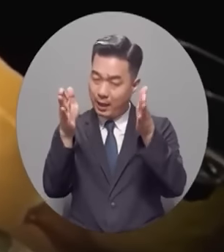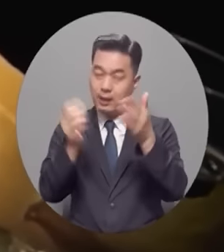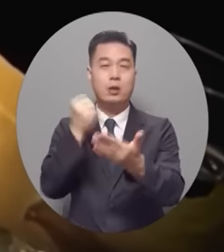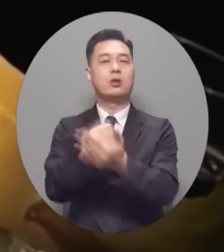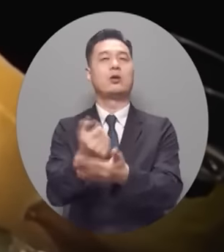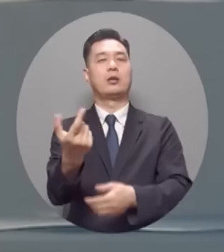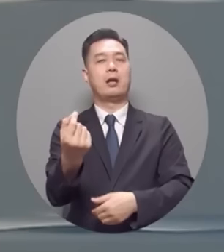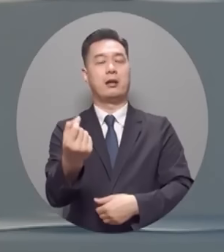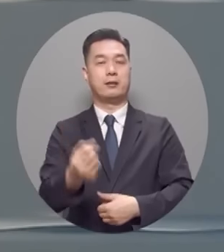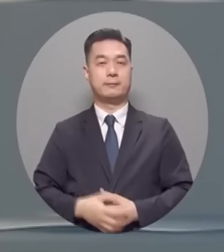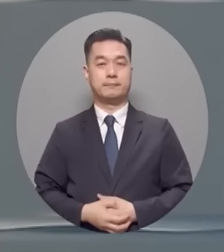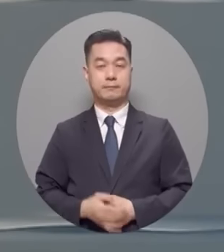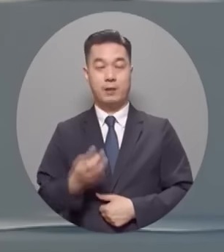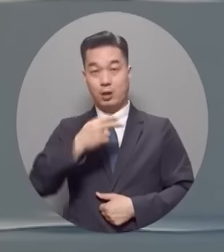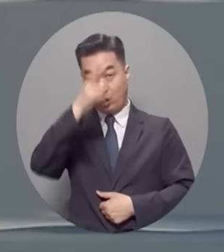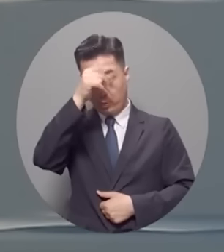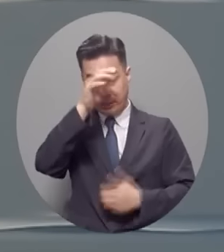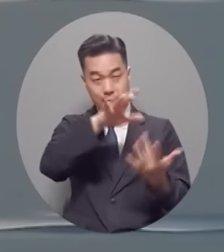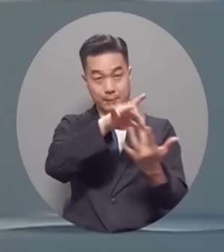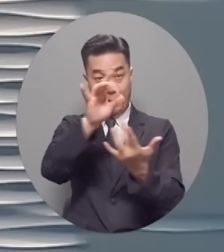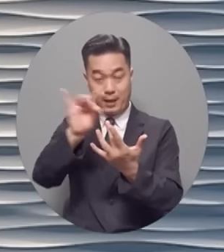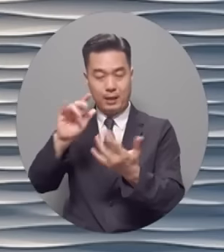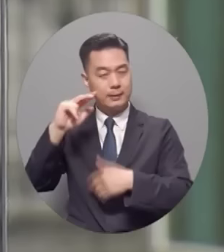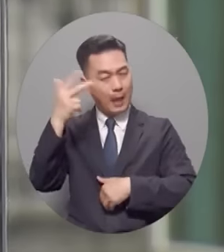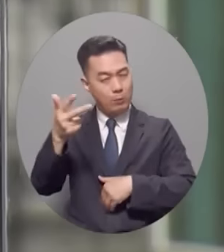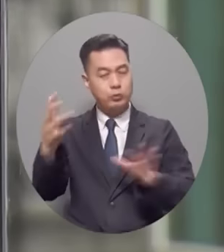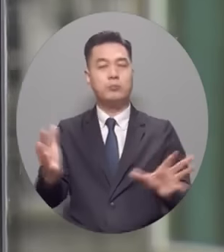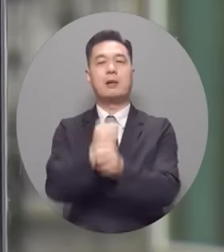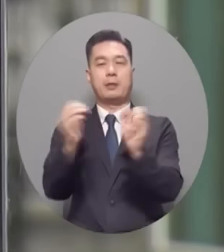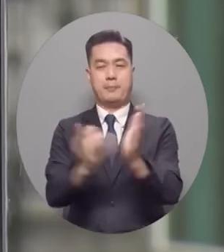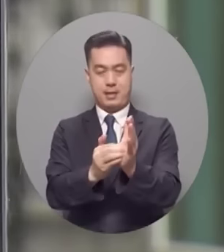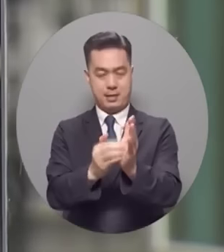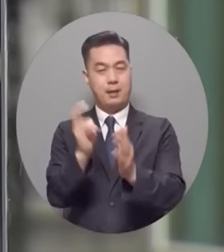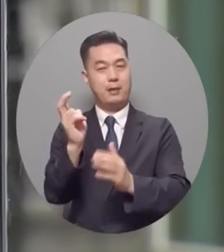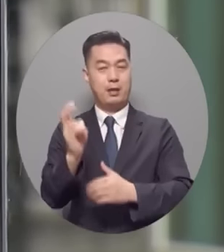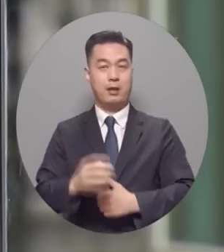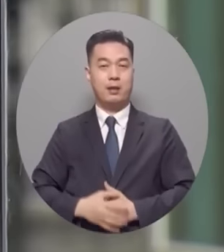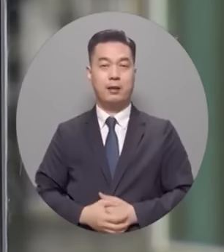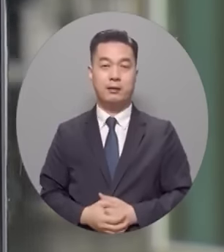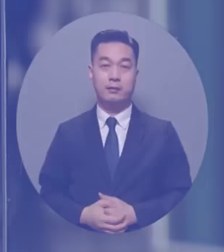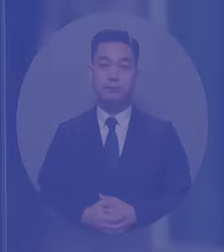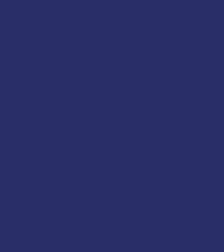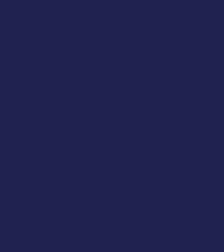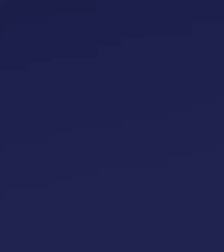검찰 인사는 다음 주쯤 마무리됩니다. MBC 뉴스 김상훈입니다.